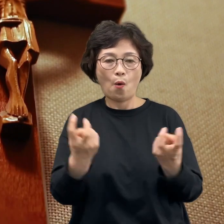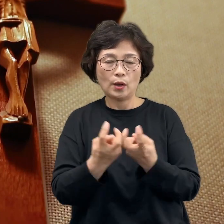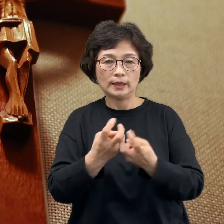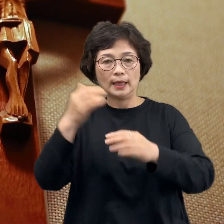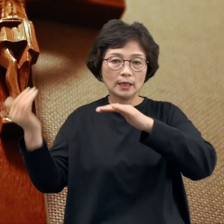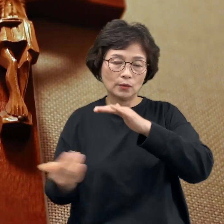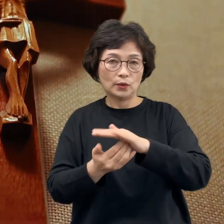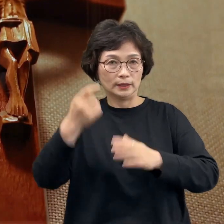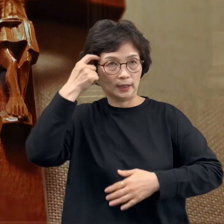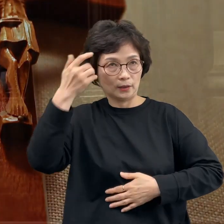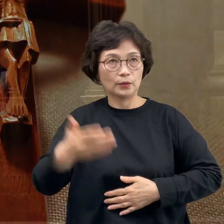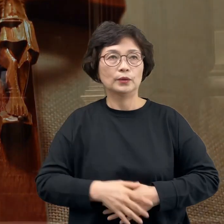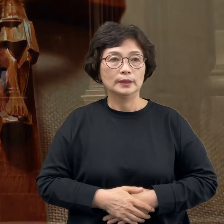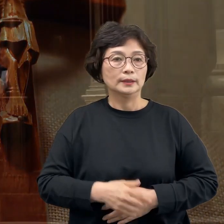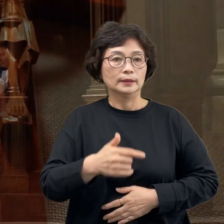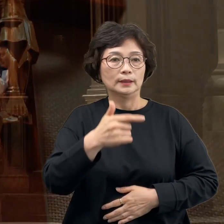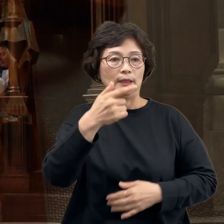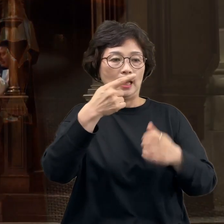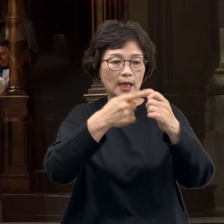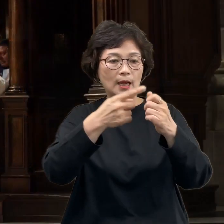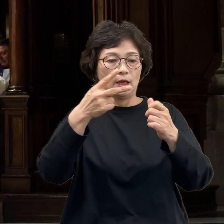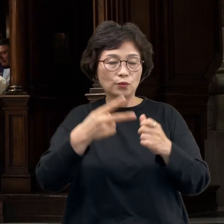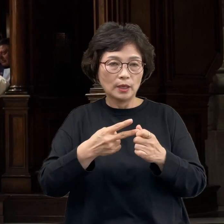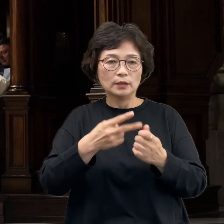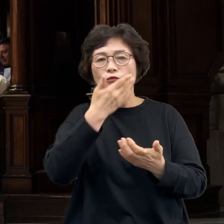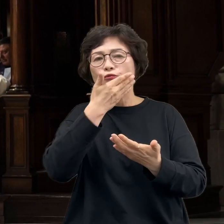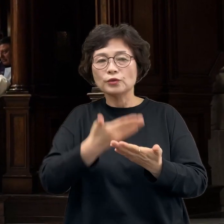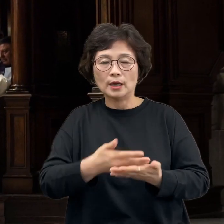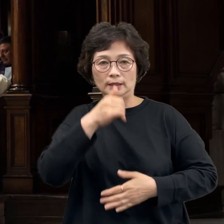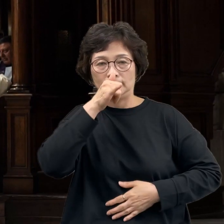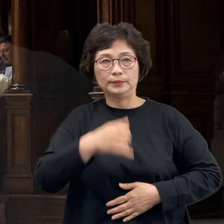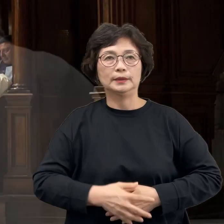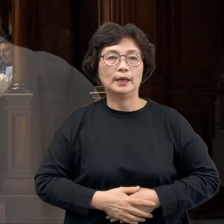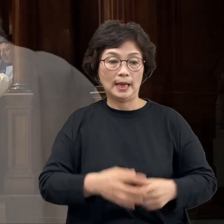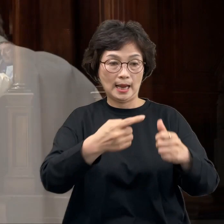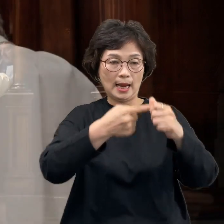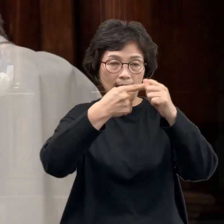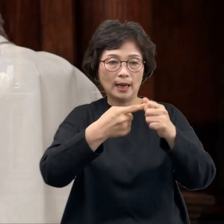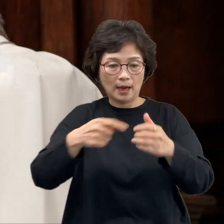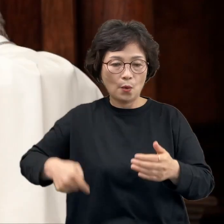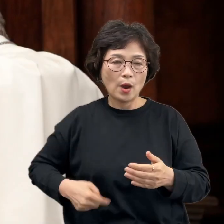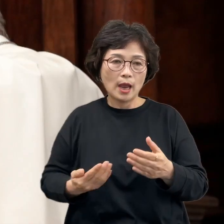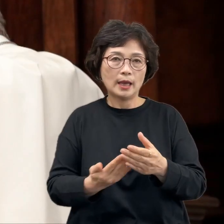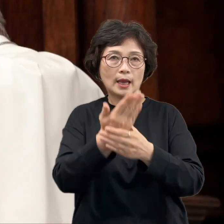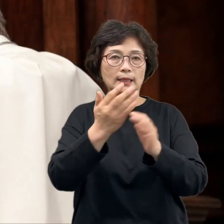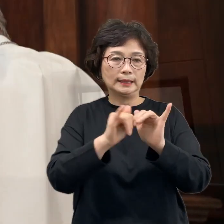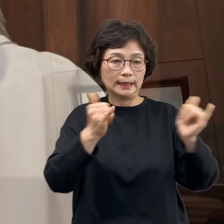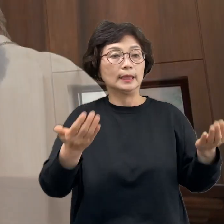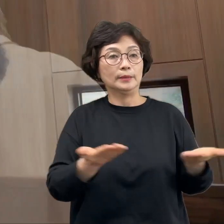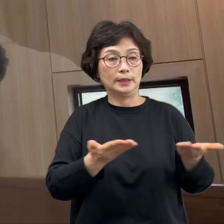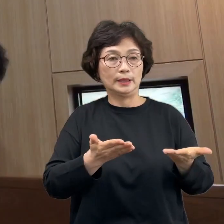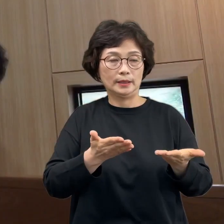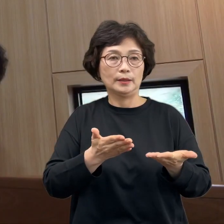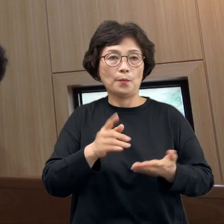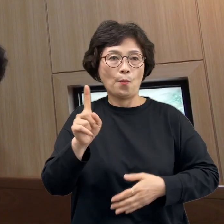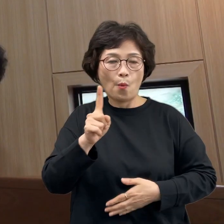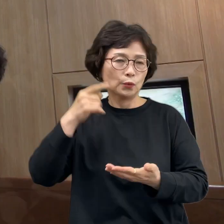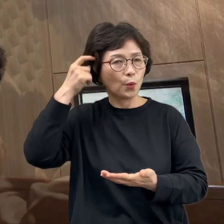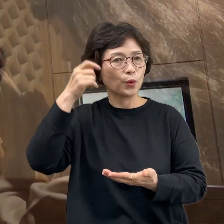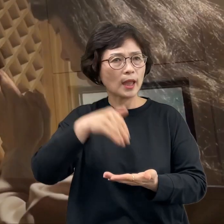이루어질까요? 그게 두 가지 핵심 요소로 이루어집니다. 하나는 회개하는 사람의 일, 곧